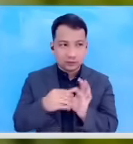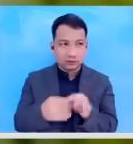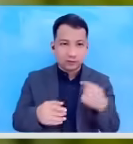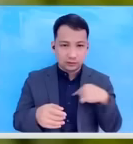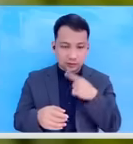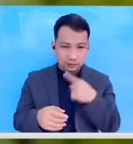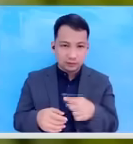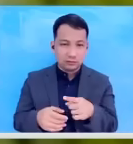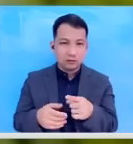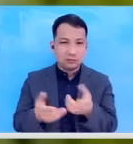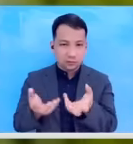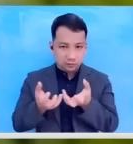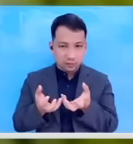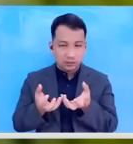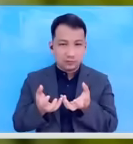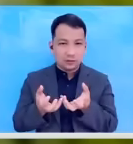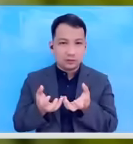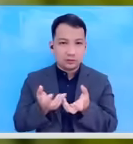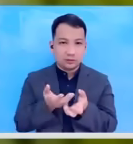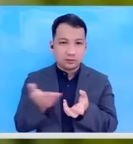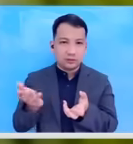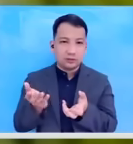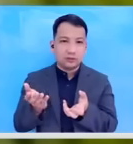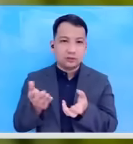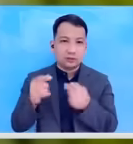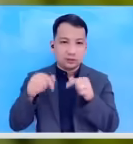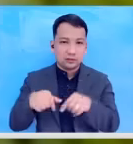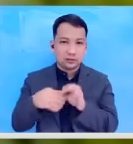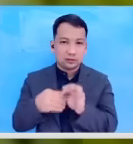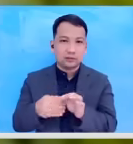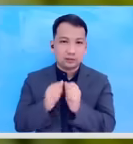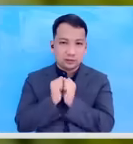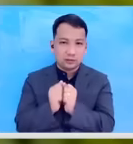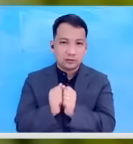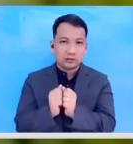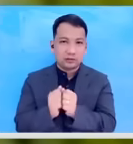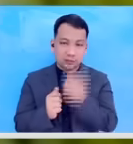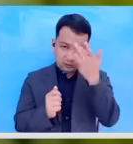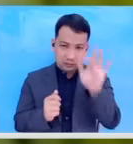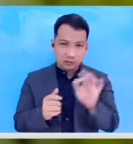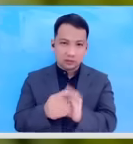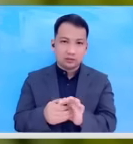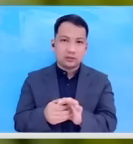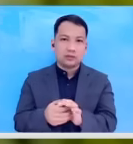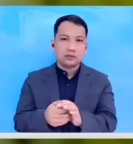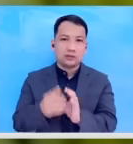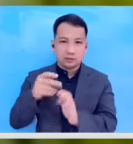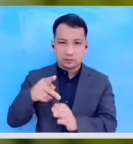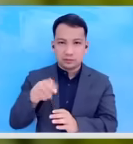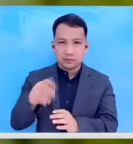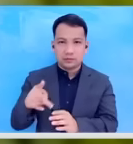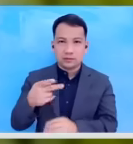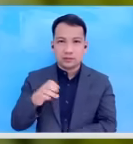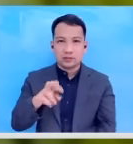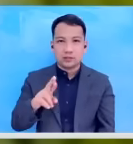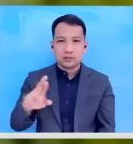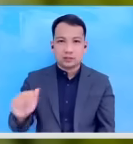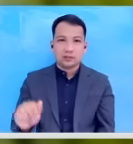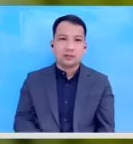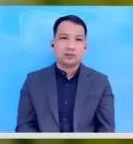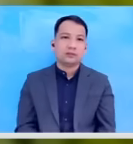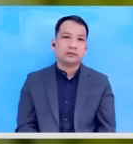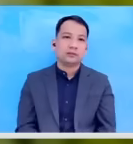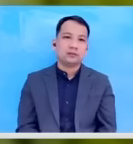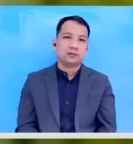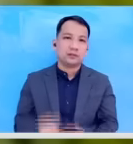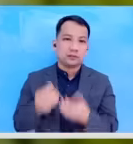Can. And directed by Fifth Solomon, kasama ko po ang napakahusay, napakagaling na si Pepe Herrera. Ayun. Maraming